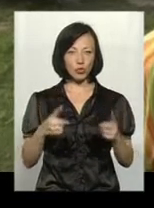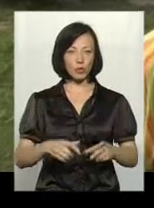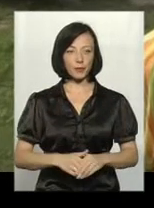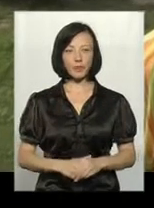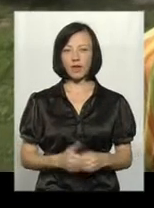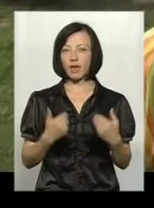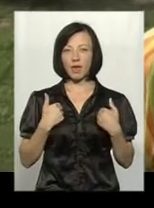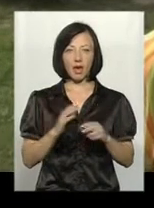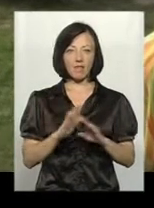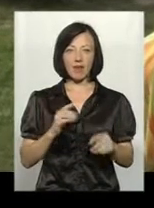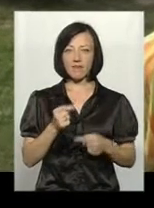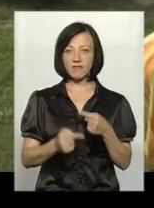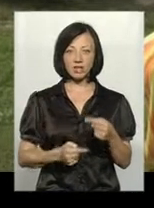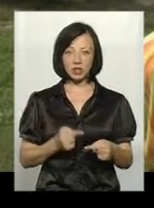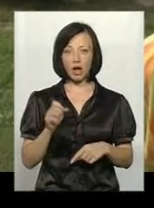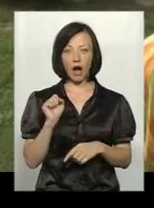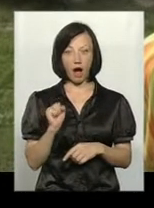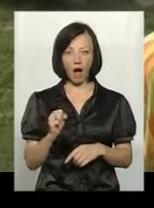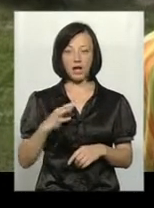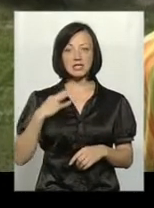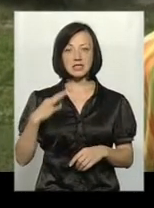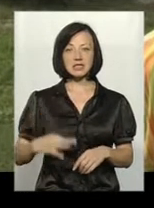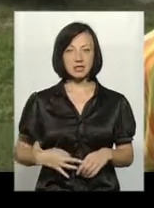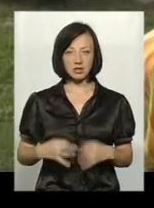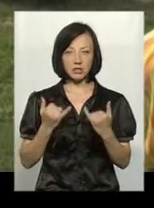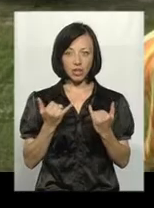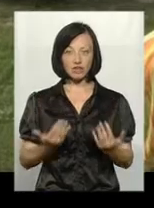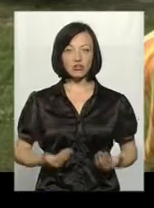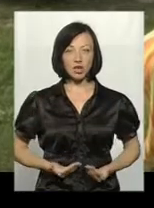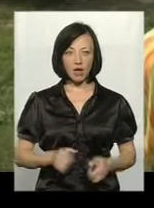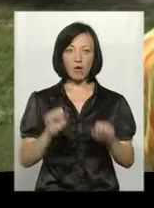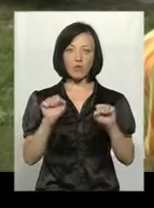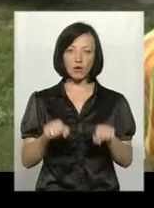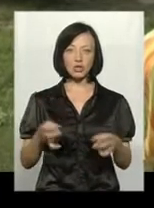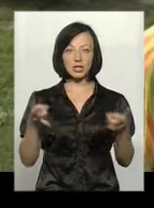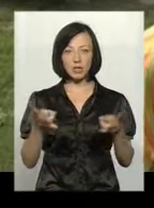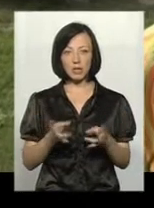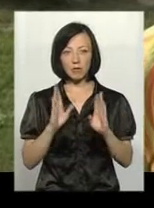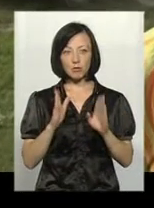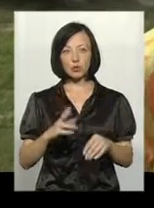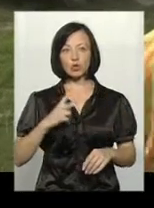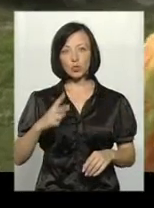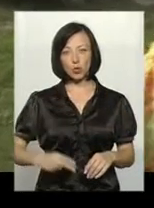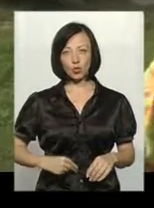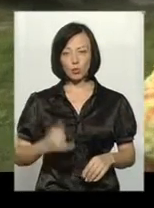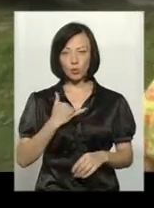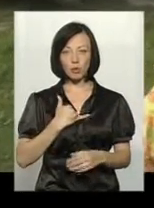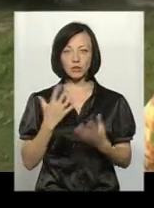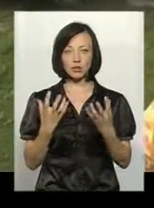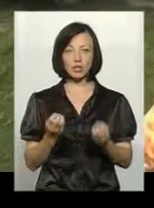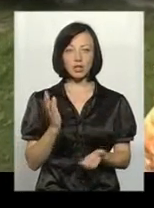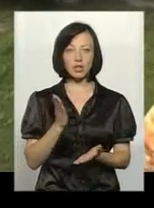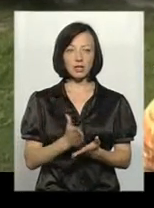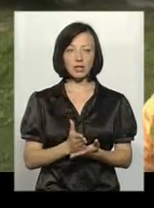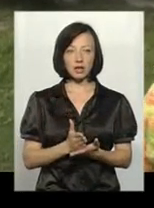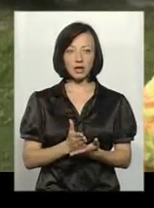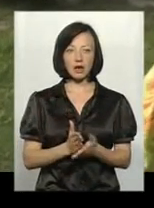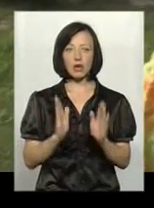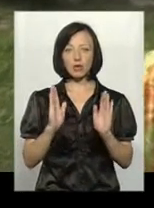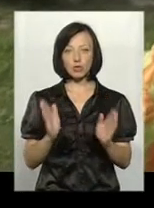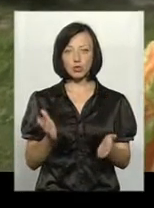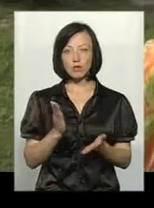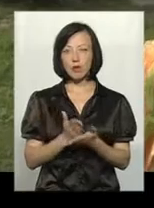вічна, а синові для життя, може, треба буде, дочка в мене ще є. Угу. От. Угу. Та й будуть